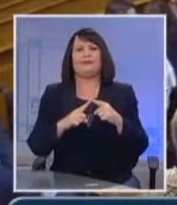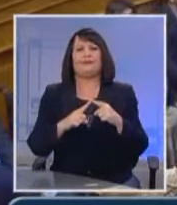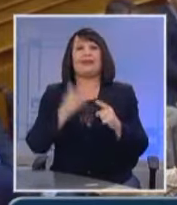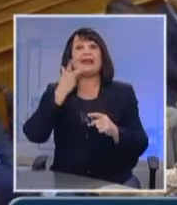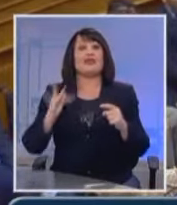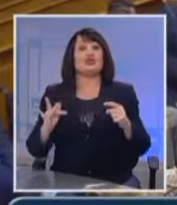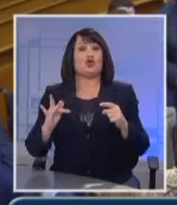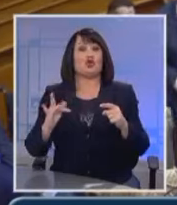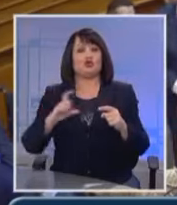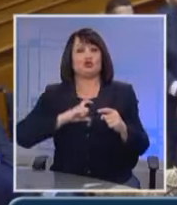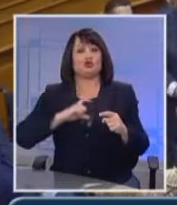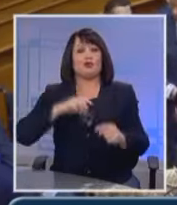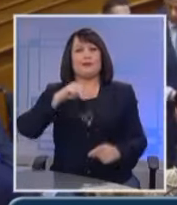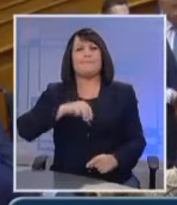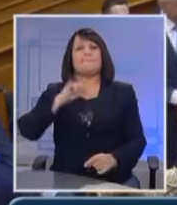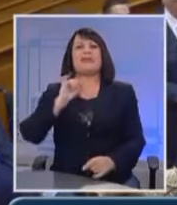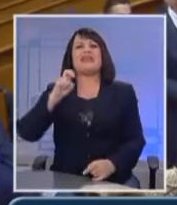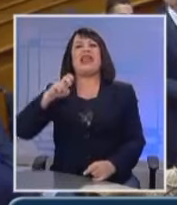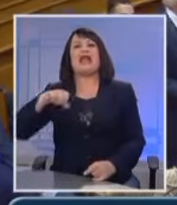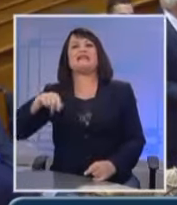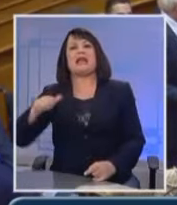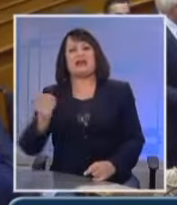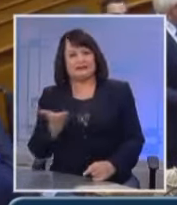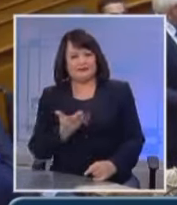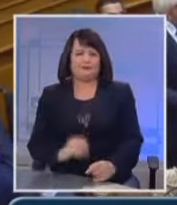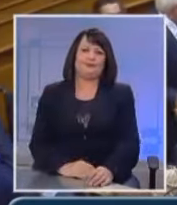Παραολυμπιονίκης Μιχελαντζάκης Δημοσθένης.